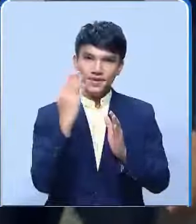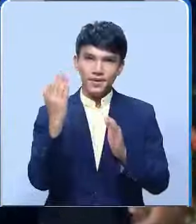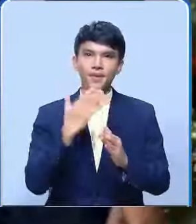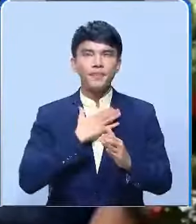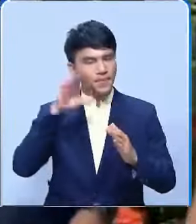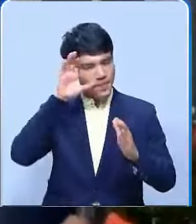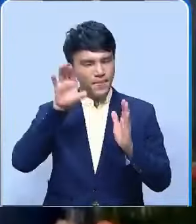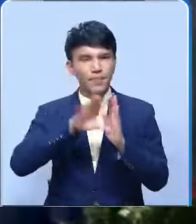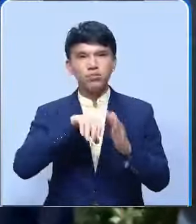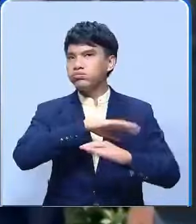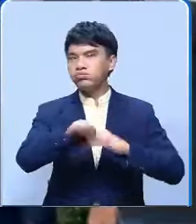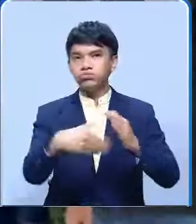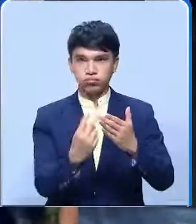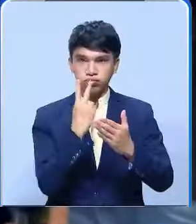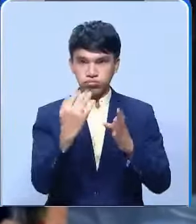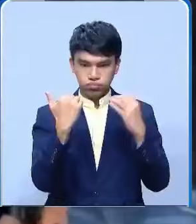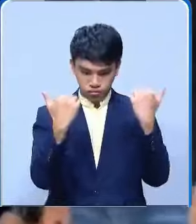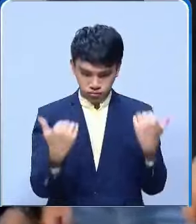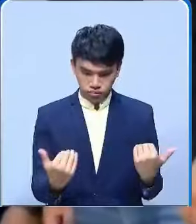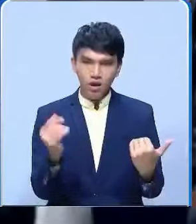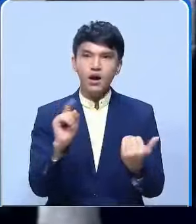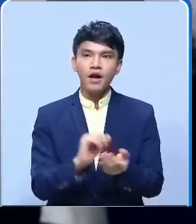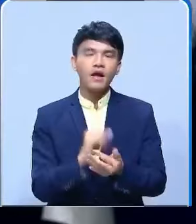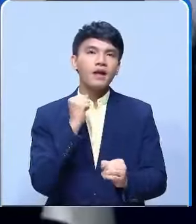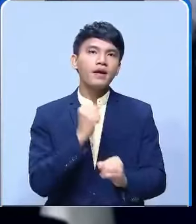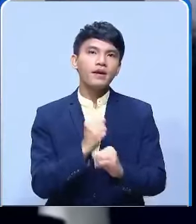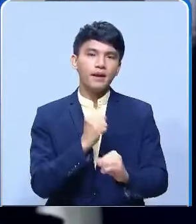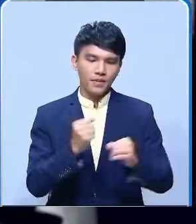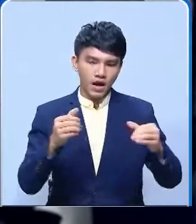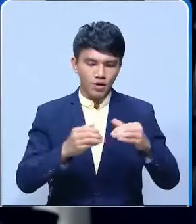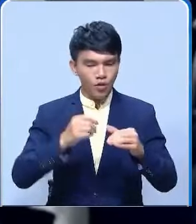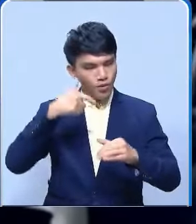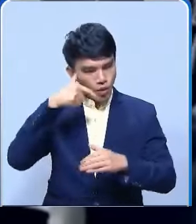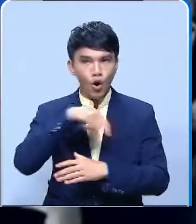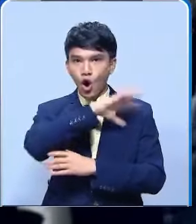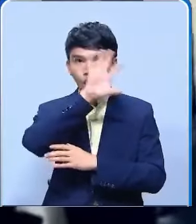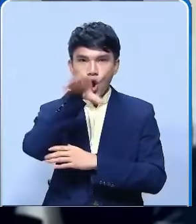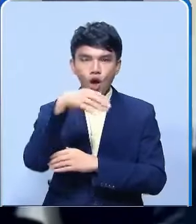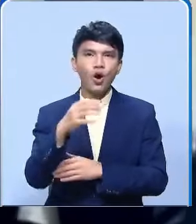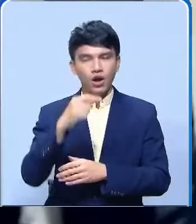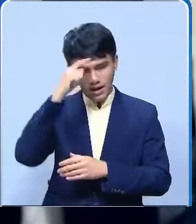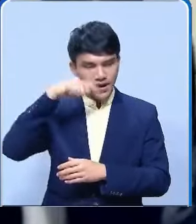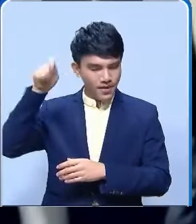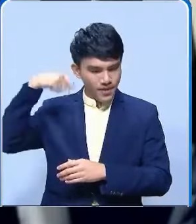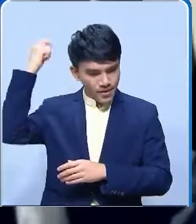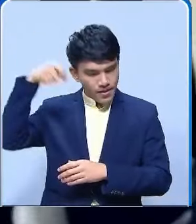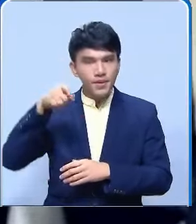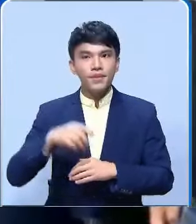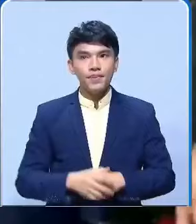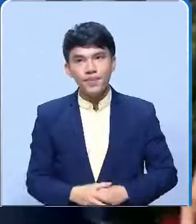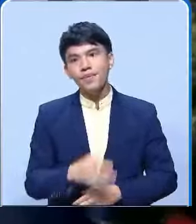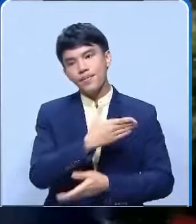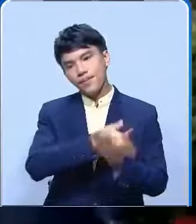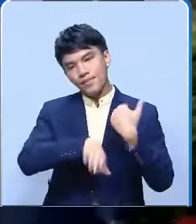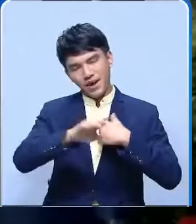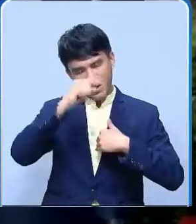ไปเมื่อสักครู่นี้นะครับทีนี้เธอเองไปทำงานกับแก๊งคอลเซ็นเตอร์ที่ชายแดนไทยกัมพูชาแล้วหนีออกจากประเท